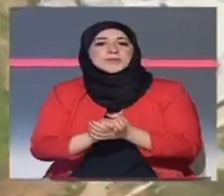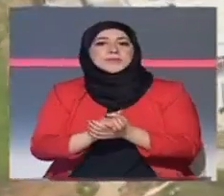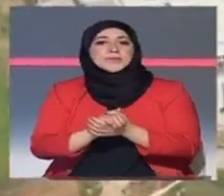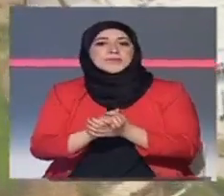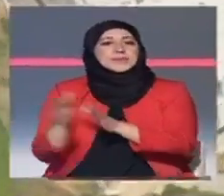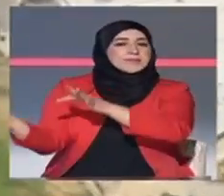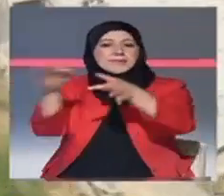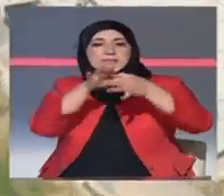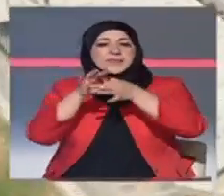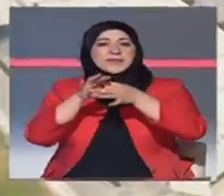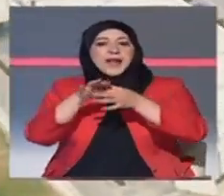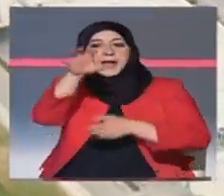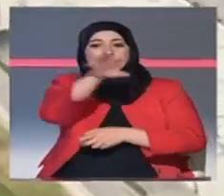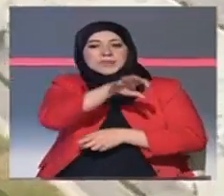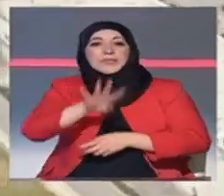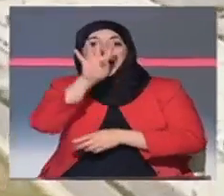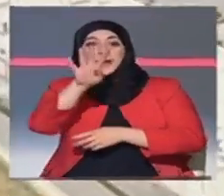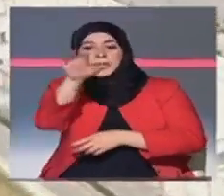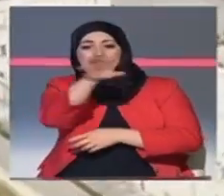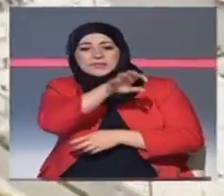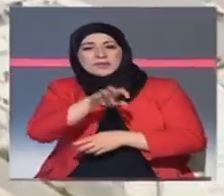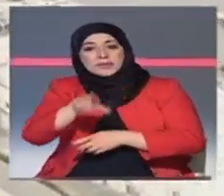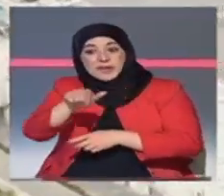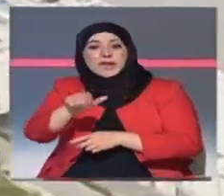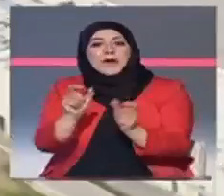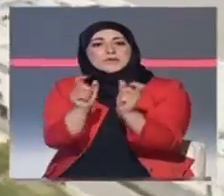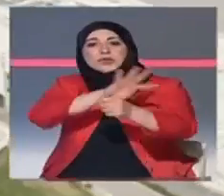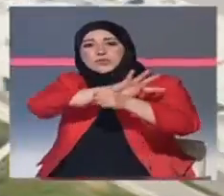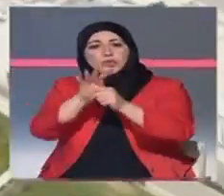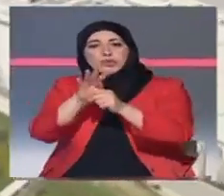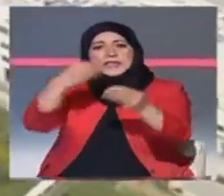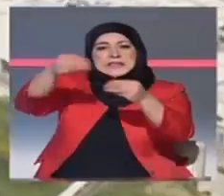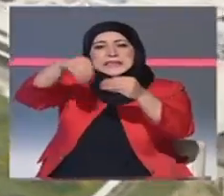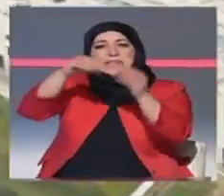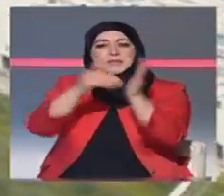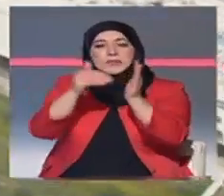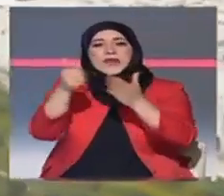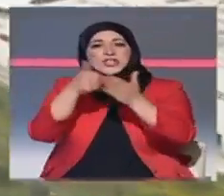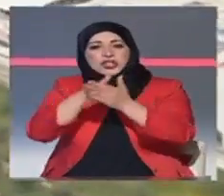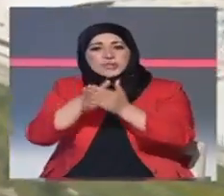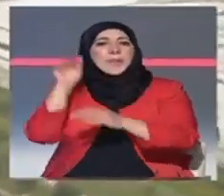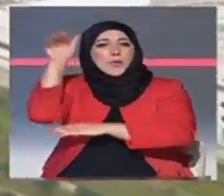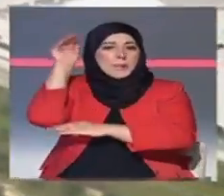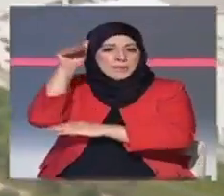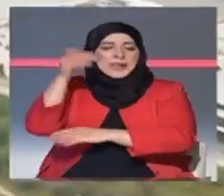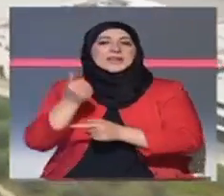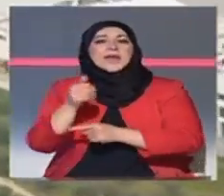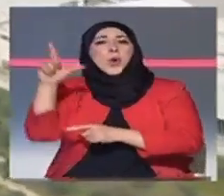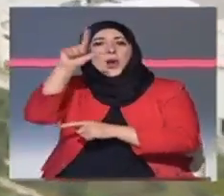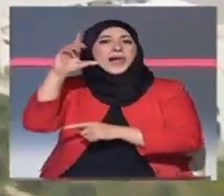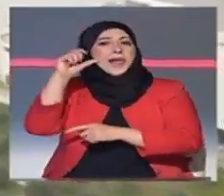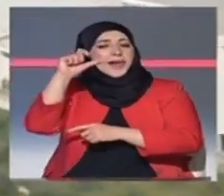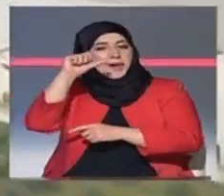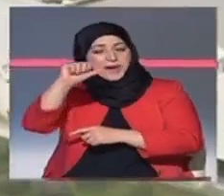ترافق إعلان 4 مناطق في البلاد كبؤر لفيروس كورونا المستجد، وهي شربة والمرسى والبحيرة وسكرة،